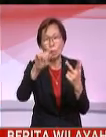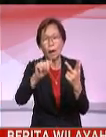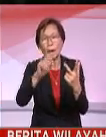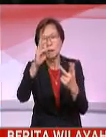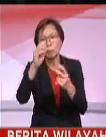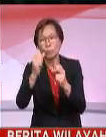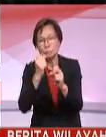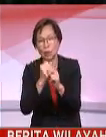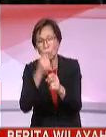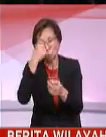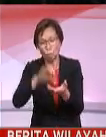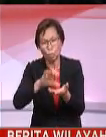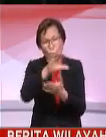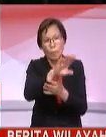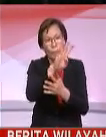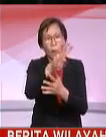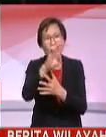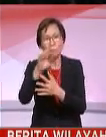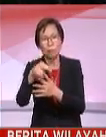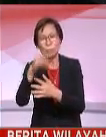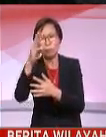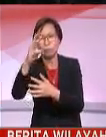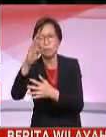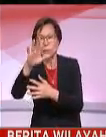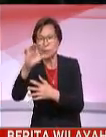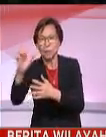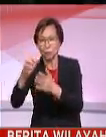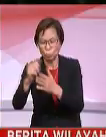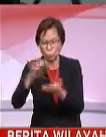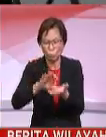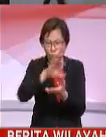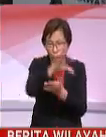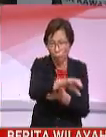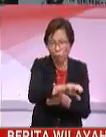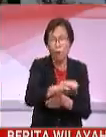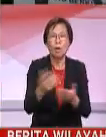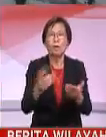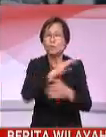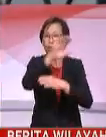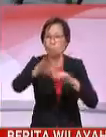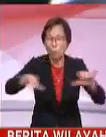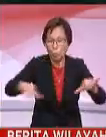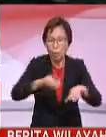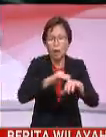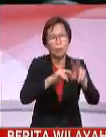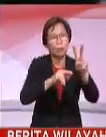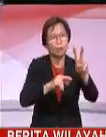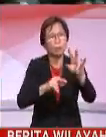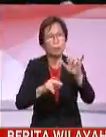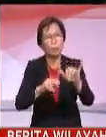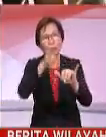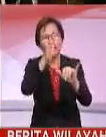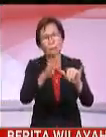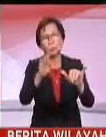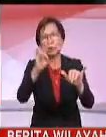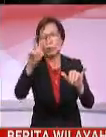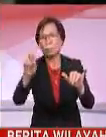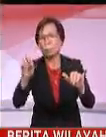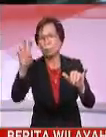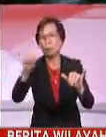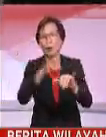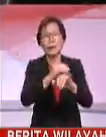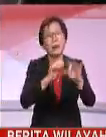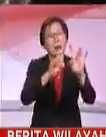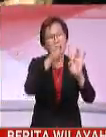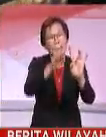melabur RM4,500. Kesemua kesalahan itu dilakukan pada tarikh 26 Julai 2020 dan 8